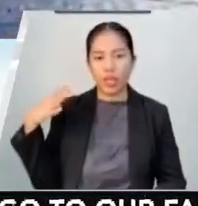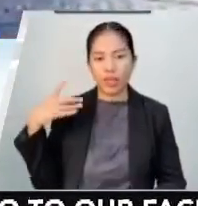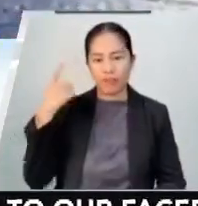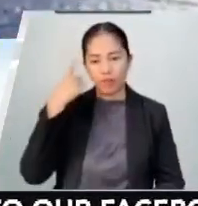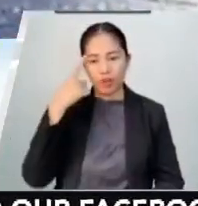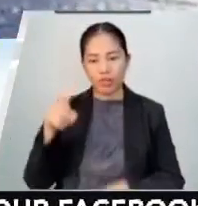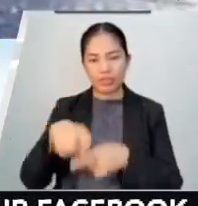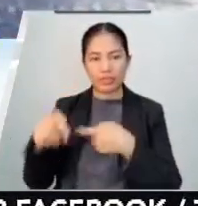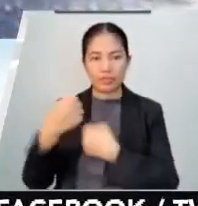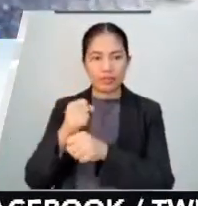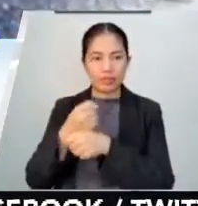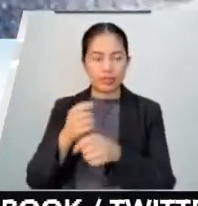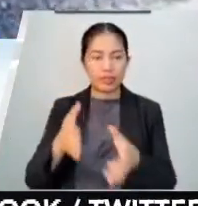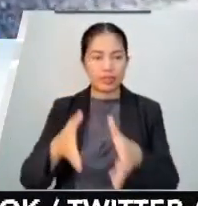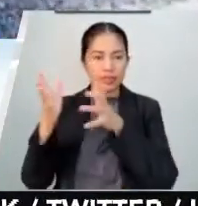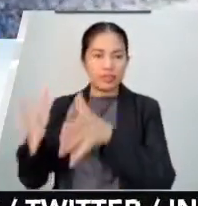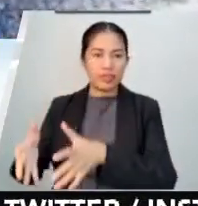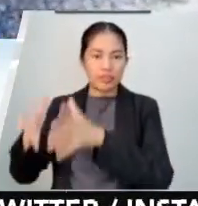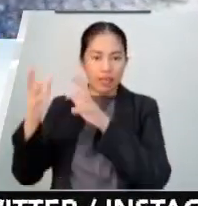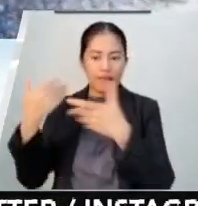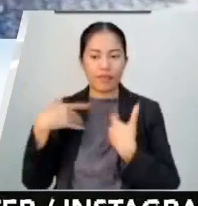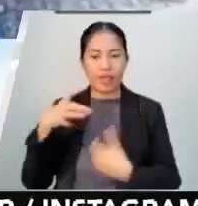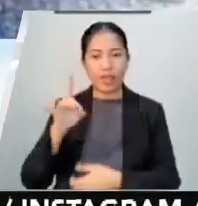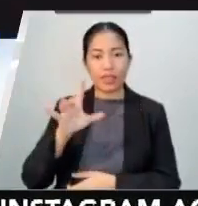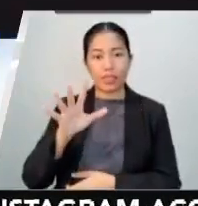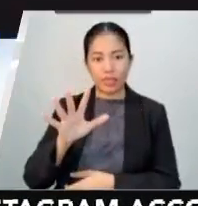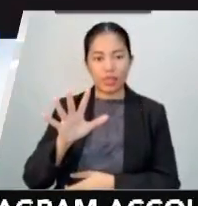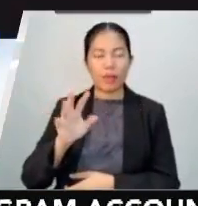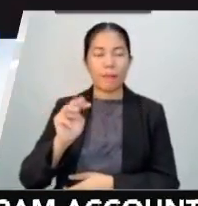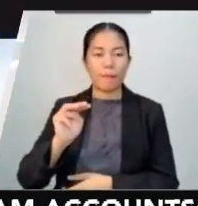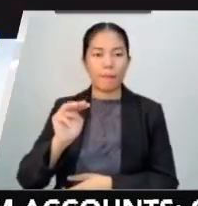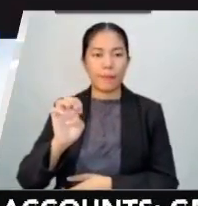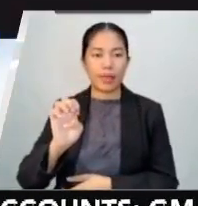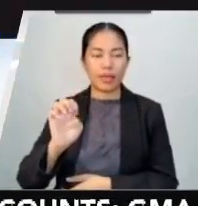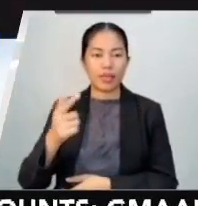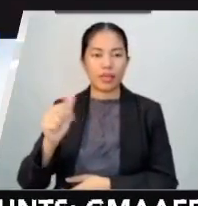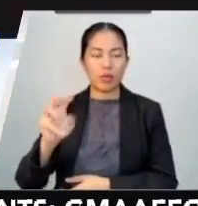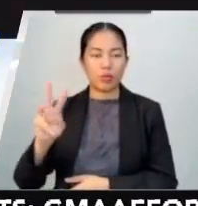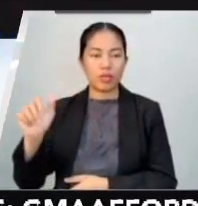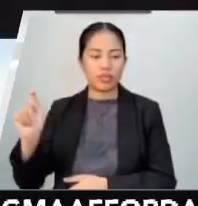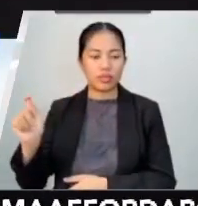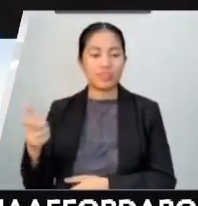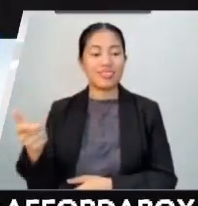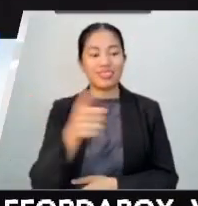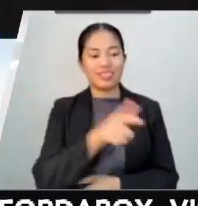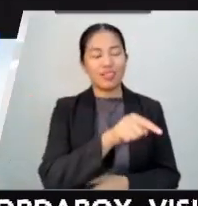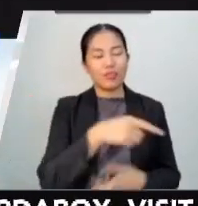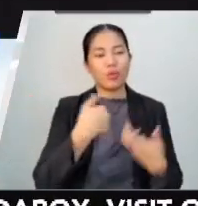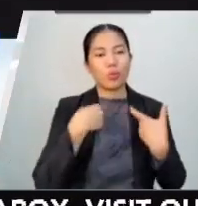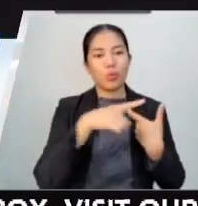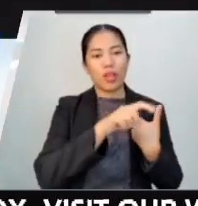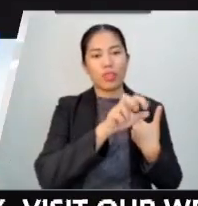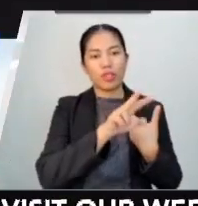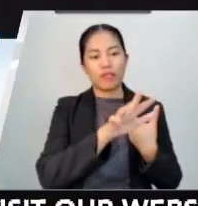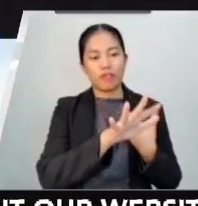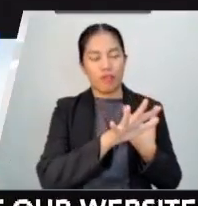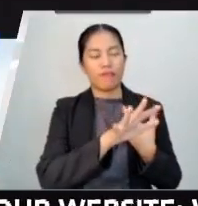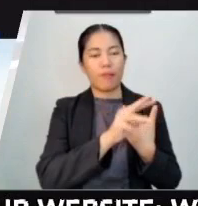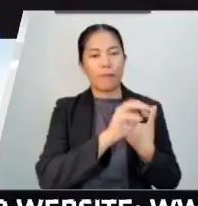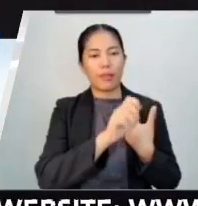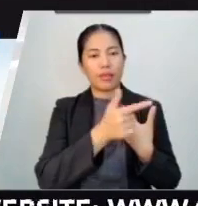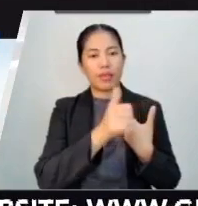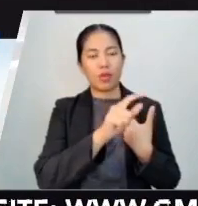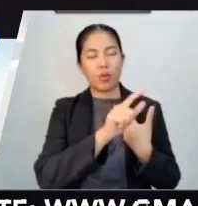83 megawatts at PAM Concepcion Power Corporation na kayang mag-supply ng 135 megawatts. Kahapon ng hapon, nagsimula